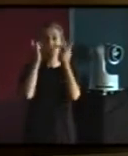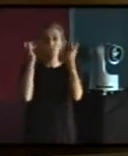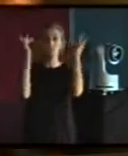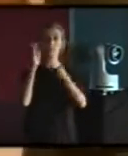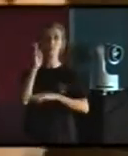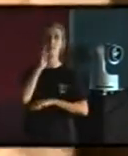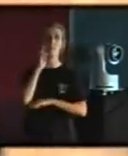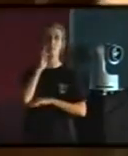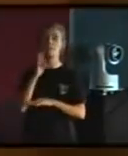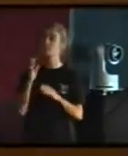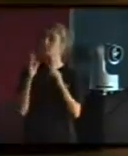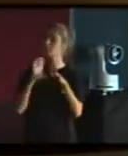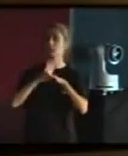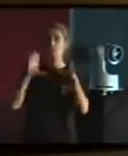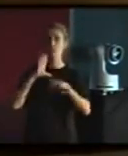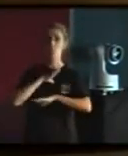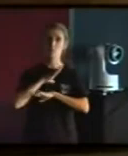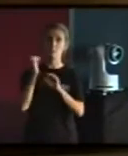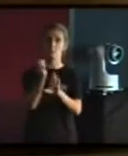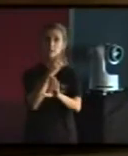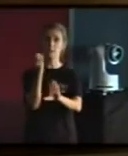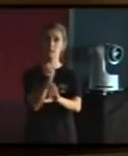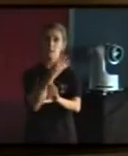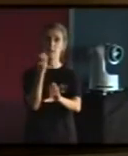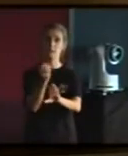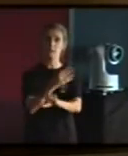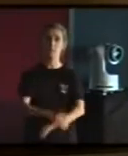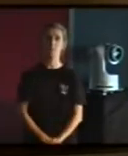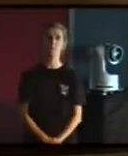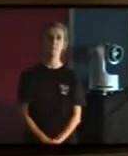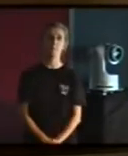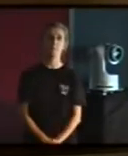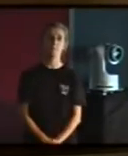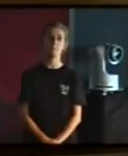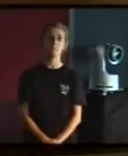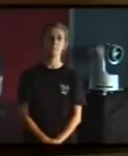aussi une série d'images qui s'appelle Cécile V.